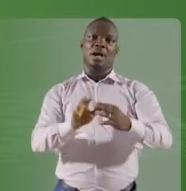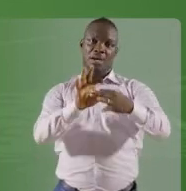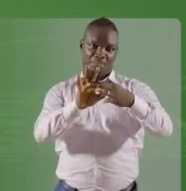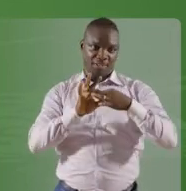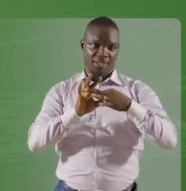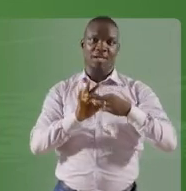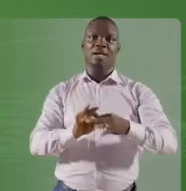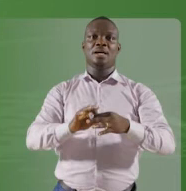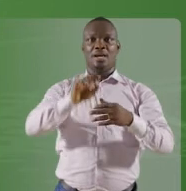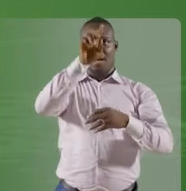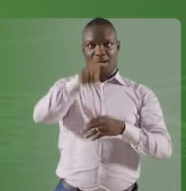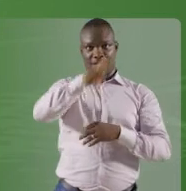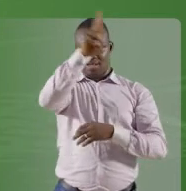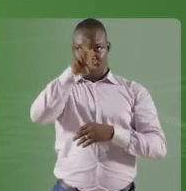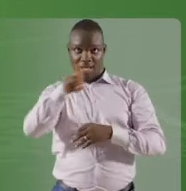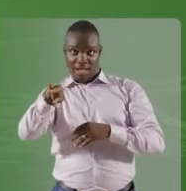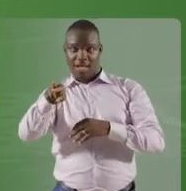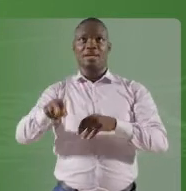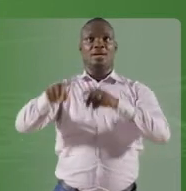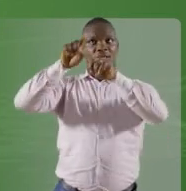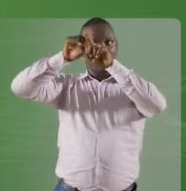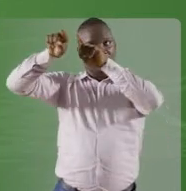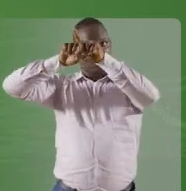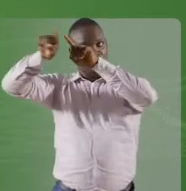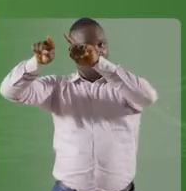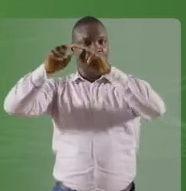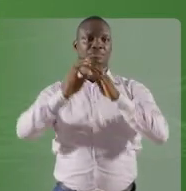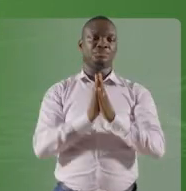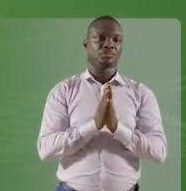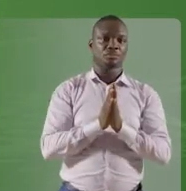appartient à R étoile, l'ensemble des nombres réels non nuls.